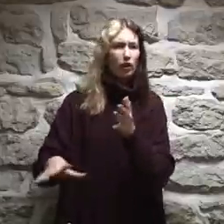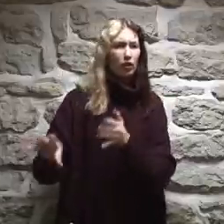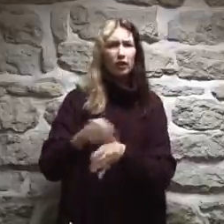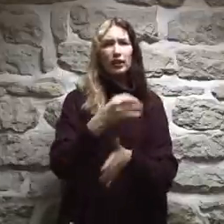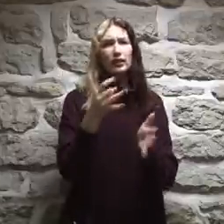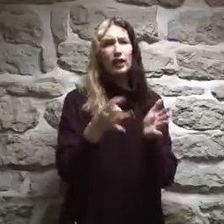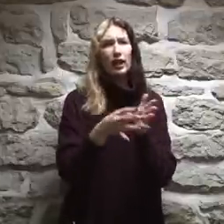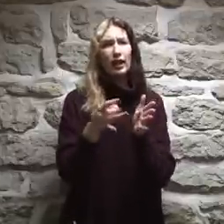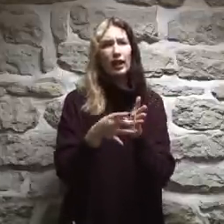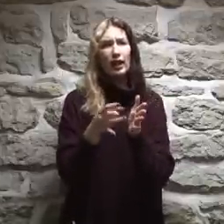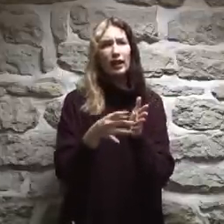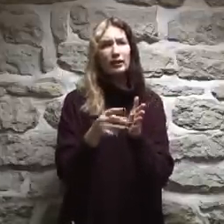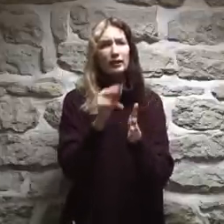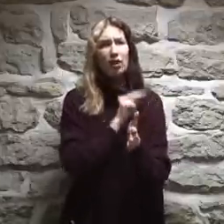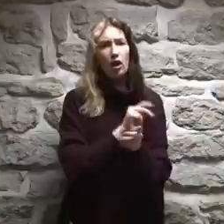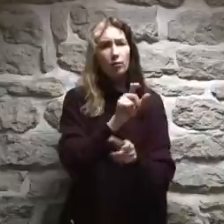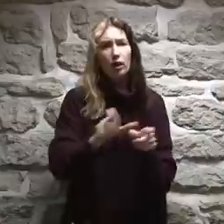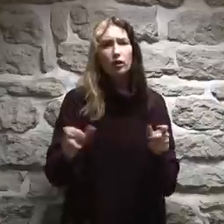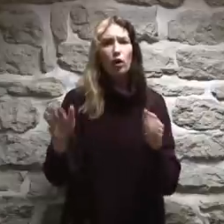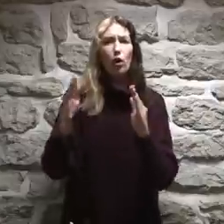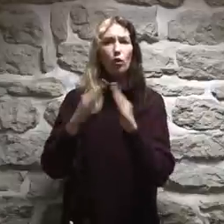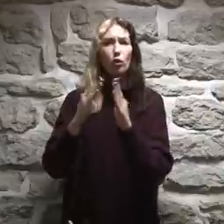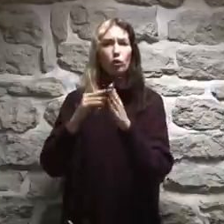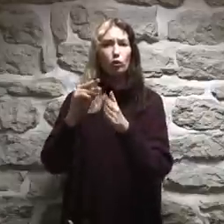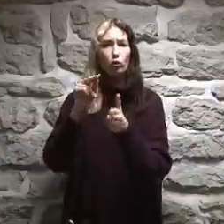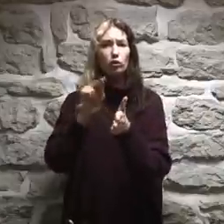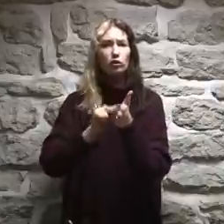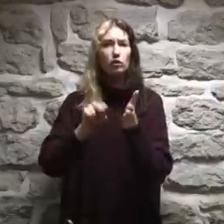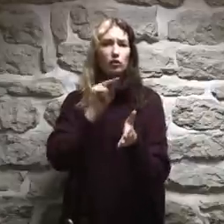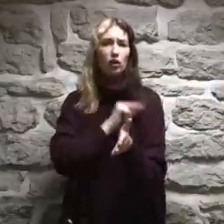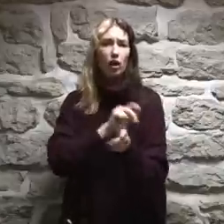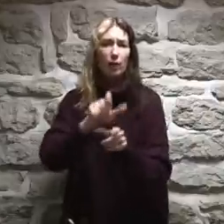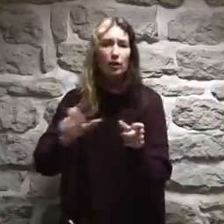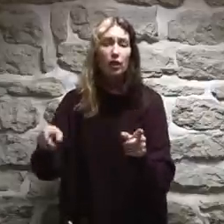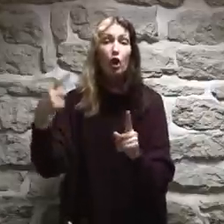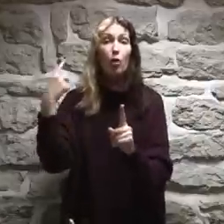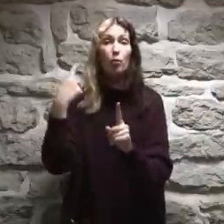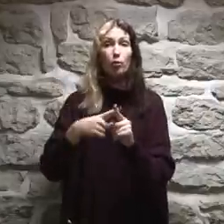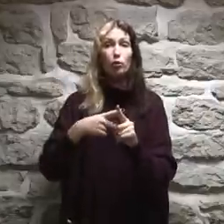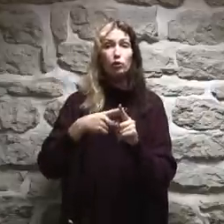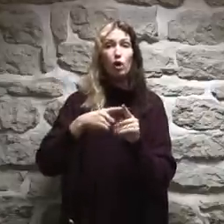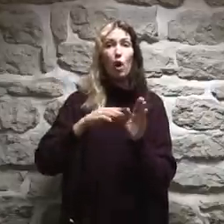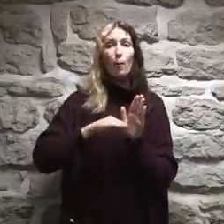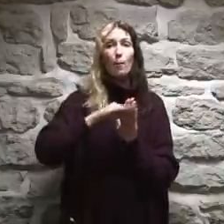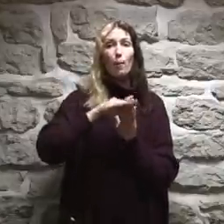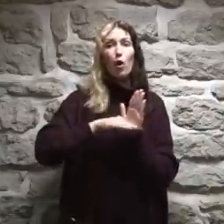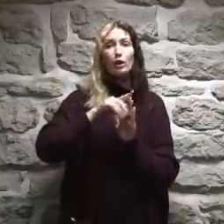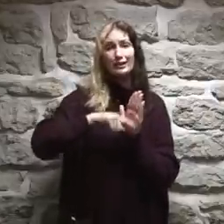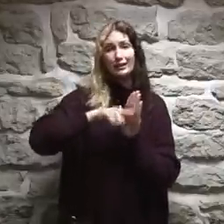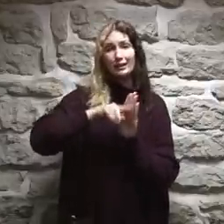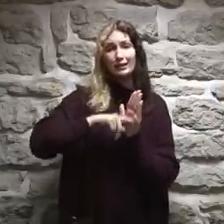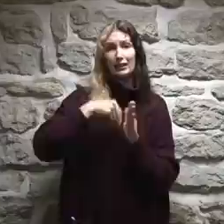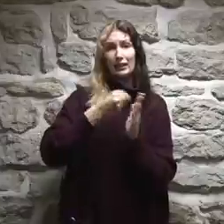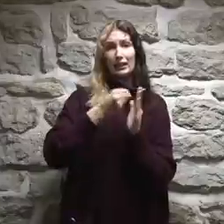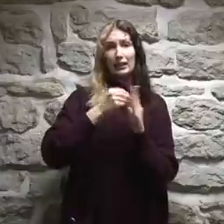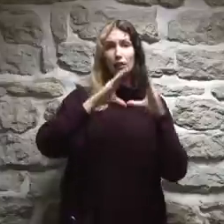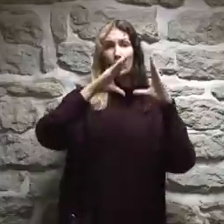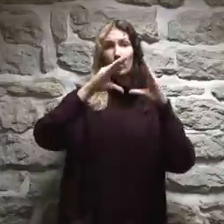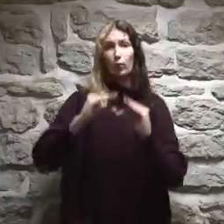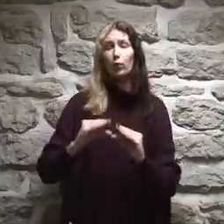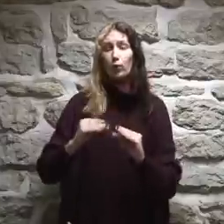kõigil kodutarbijatel. Teiseks ka börsi hinnad on olnud madalamad jaanuaris, kui nad olid detsembris. Ja kolmandaks